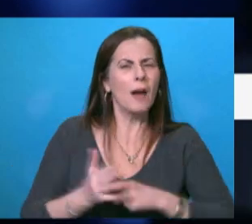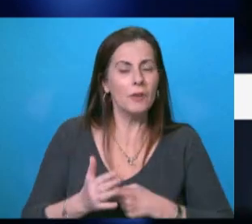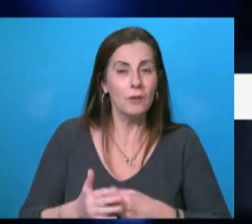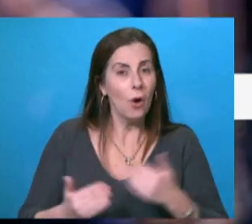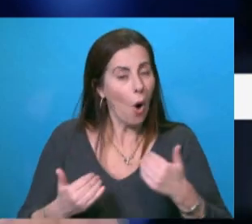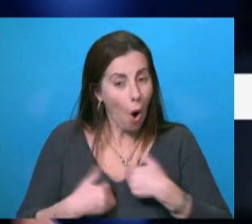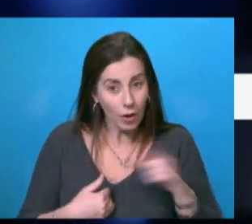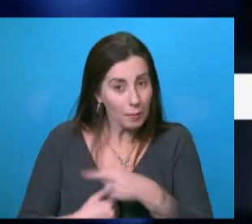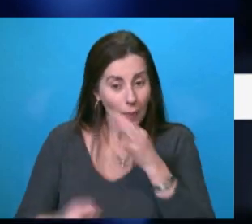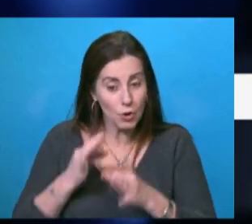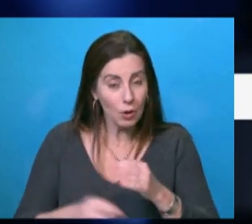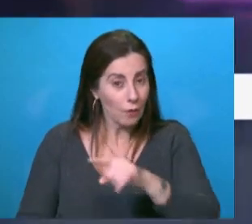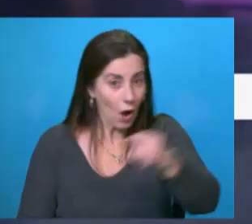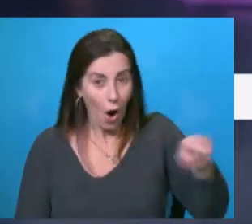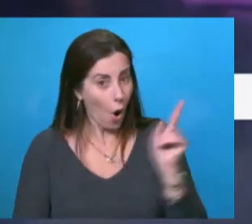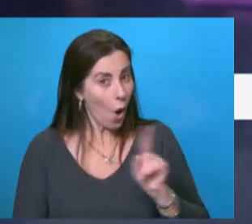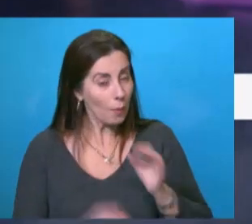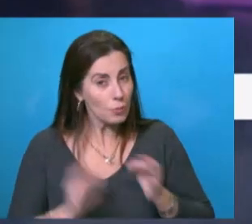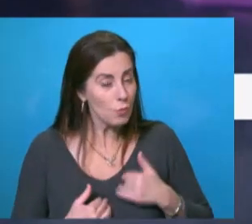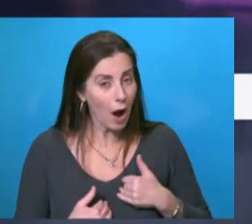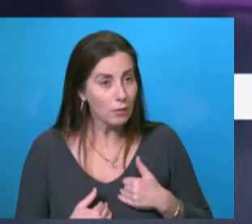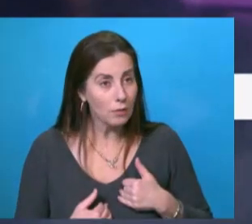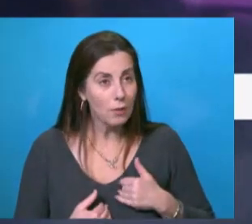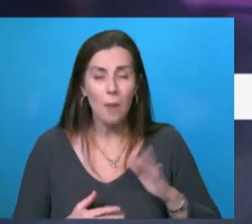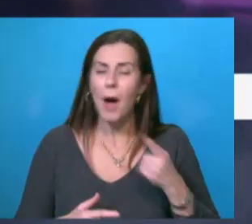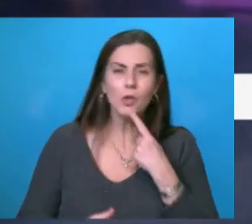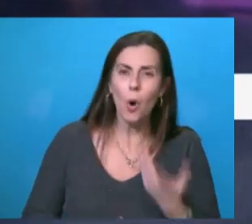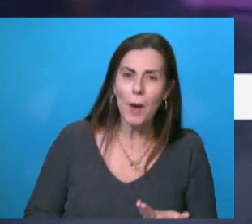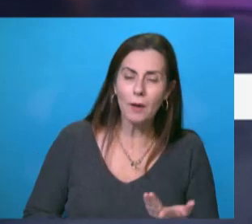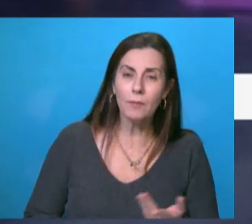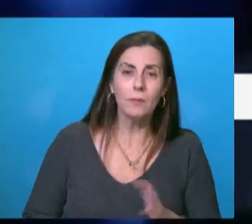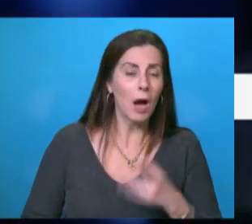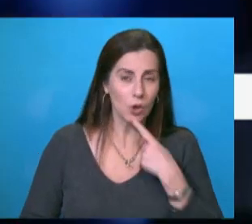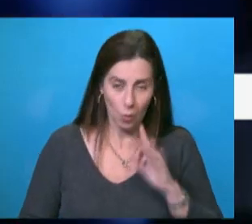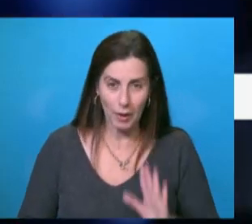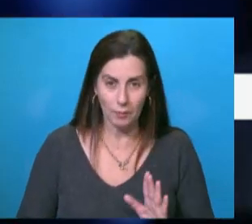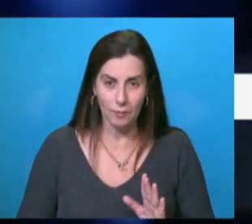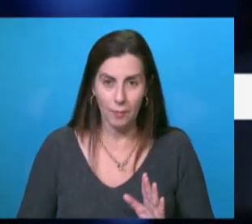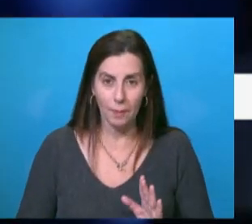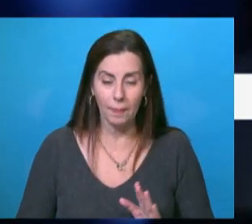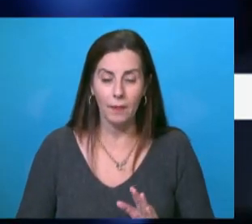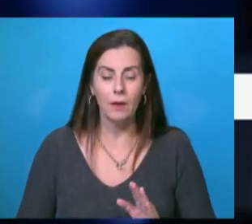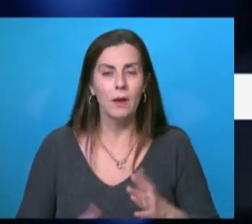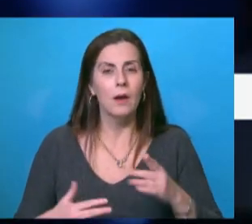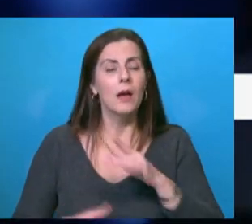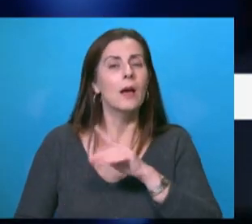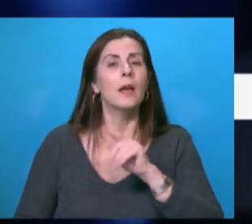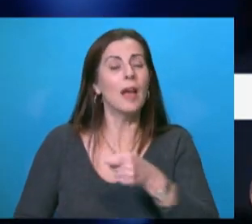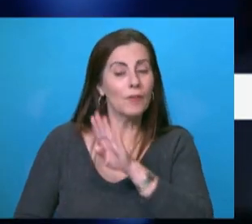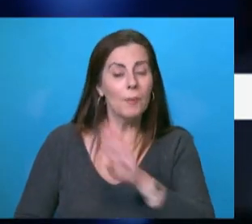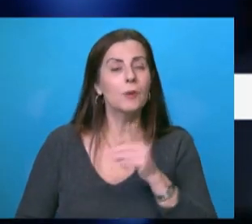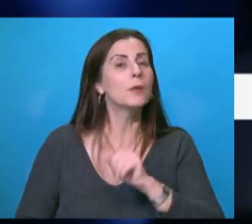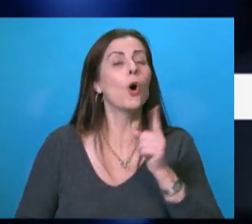לדין ואחרים לא. מה המשמעות של הדבר הזה? בואי נגיד, המשמעות היא אחת. אכיפה בררנית יכול לטעון אדם